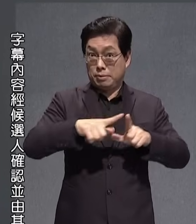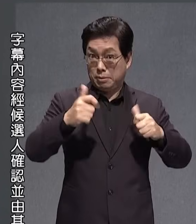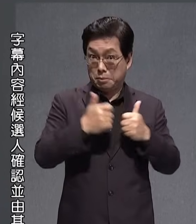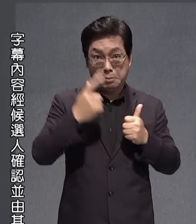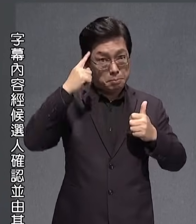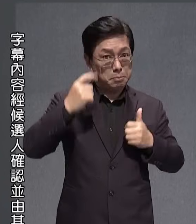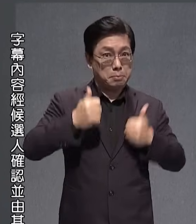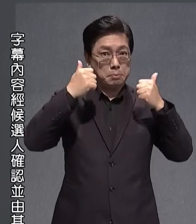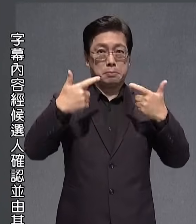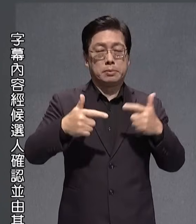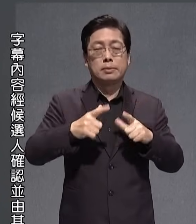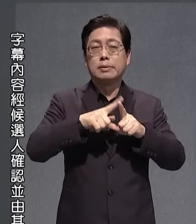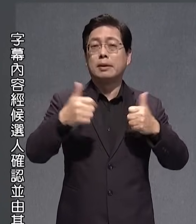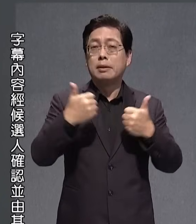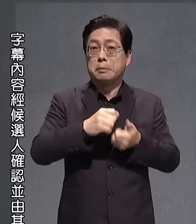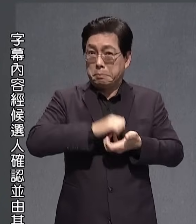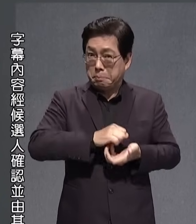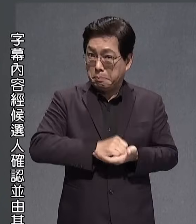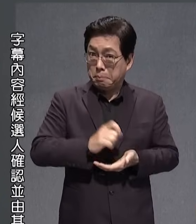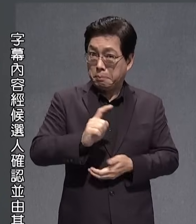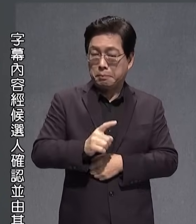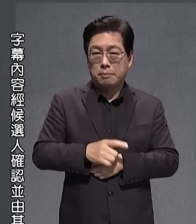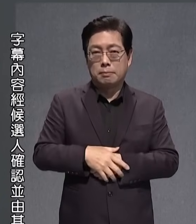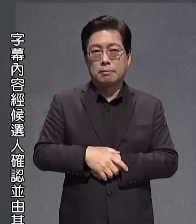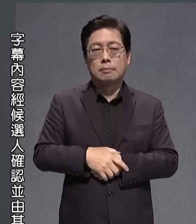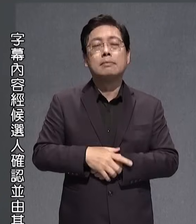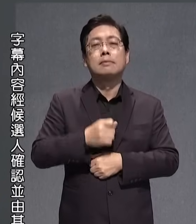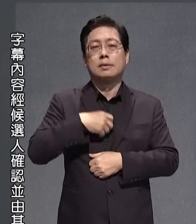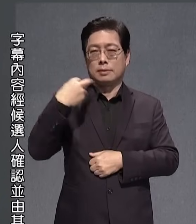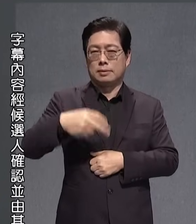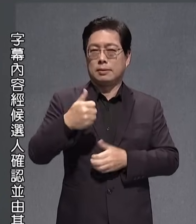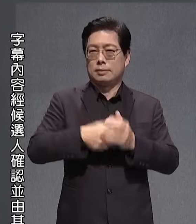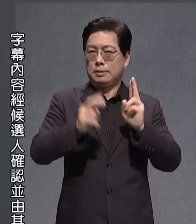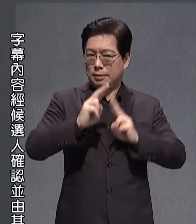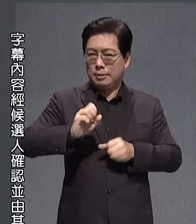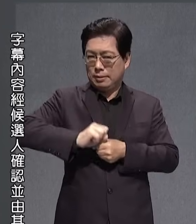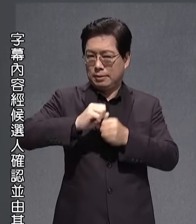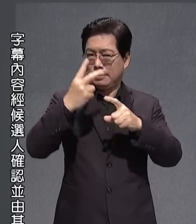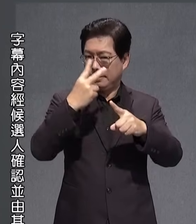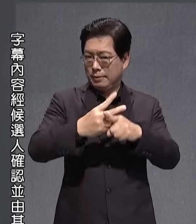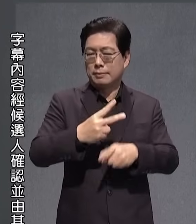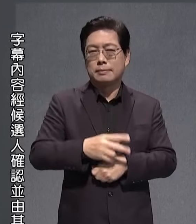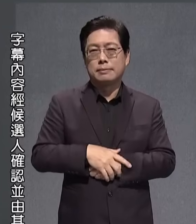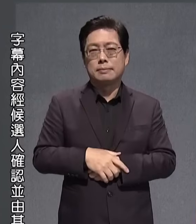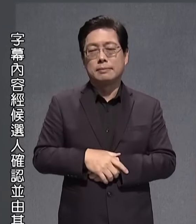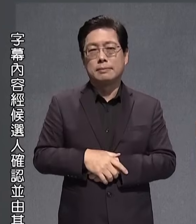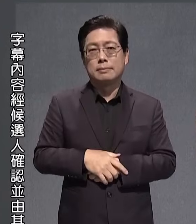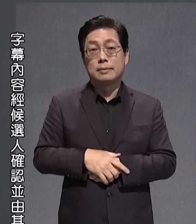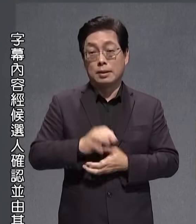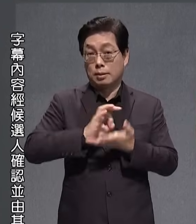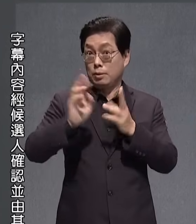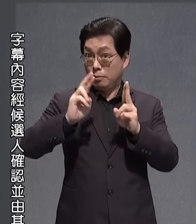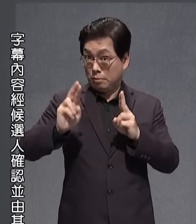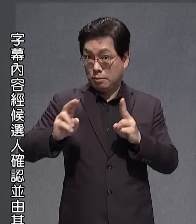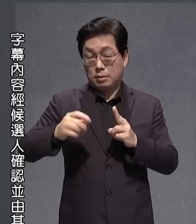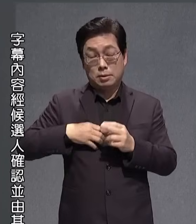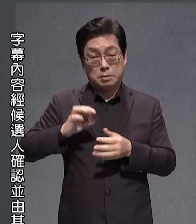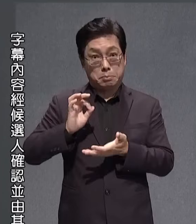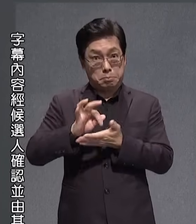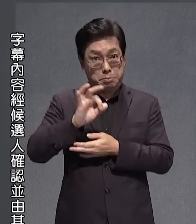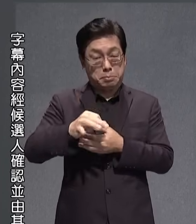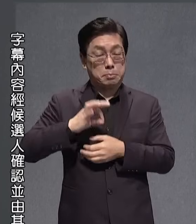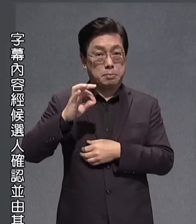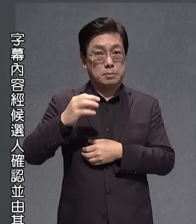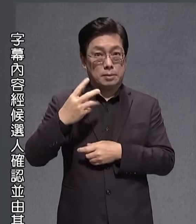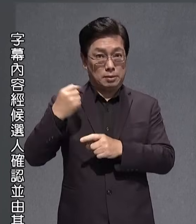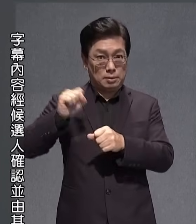会的共识。大会的共识是要再生能源要增加2倍，用电效率要增加1倍，